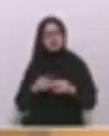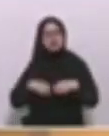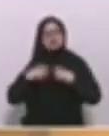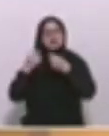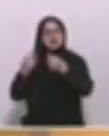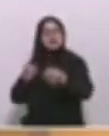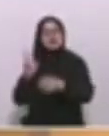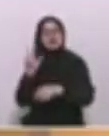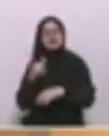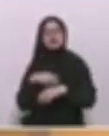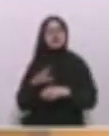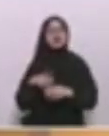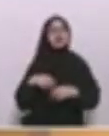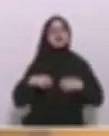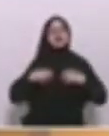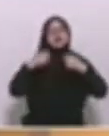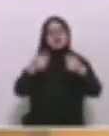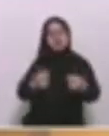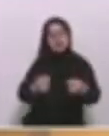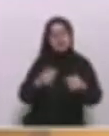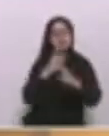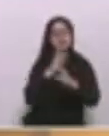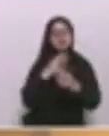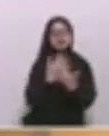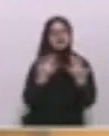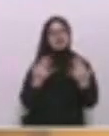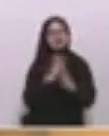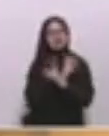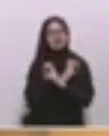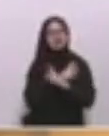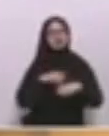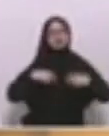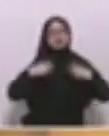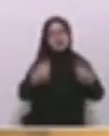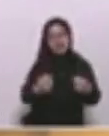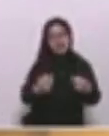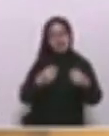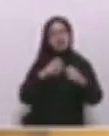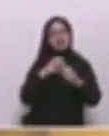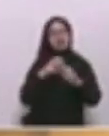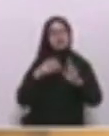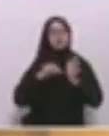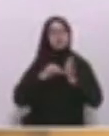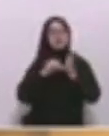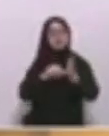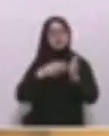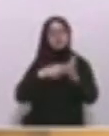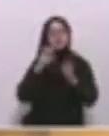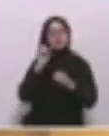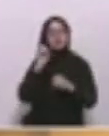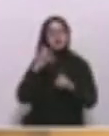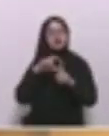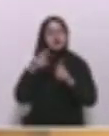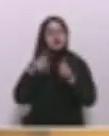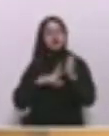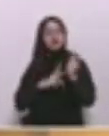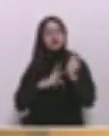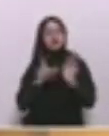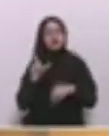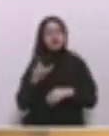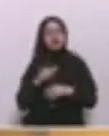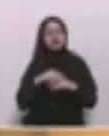konsep itu yang Saya tawarkan kepada masyarakat morawali ini adalah apa memberikan bantuan modal usaha dengan nilai minimal 50